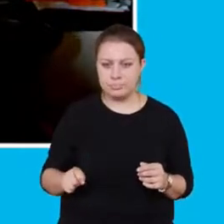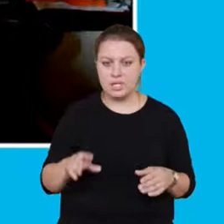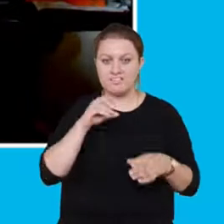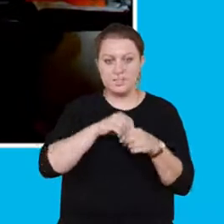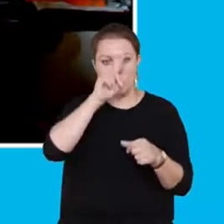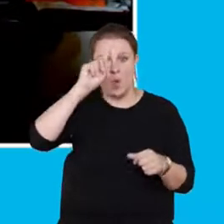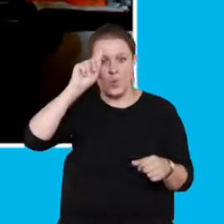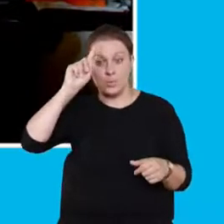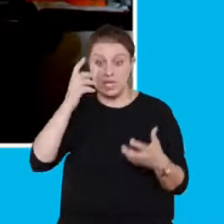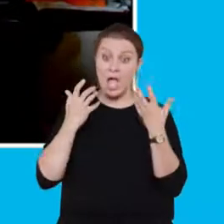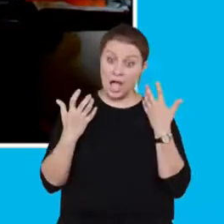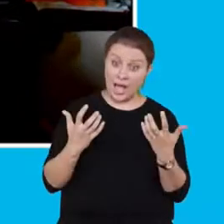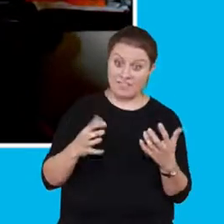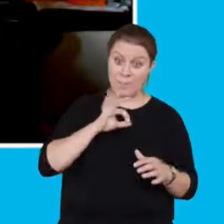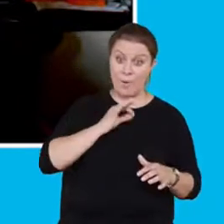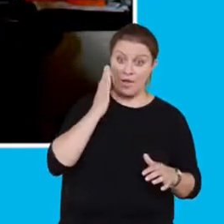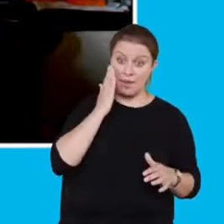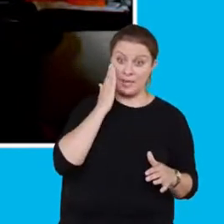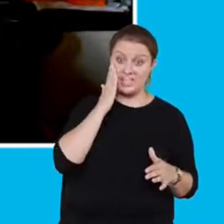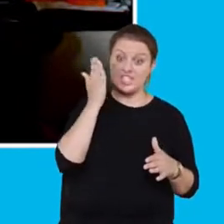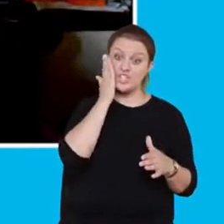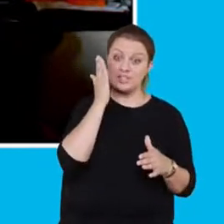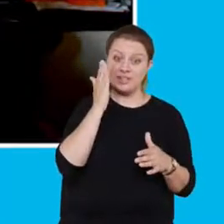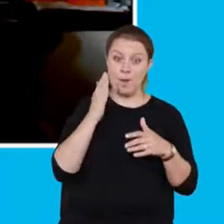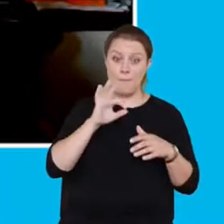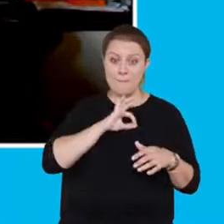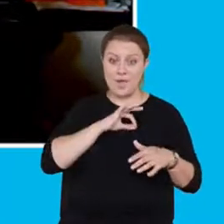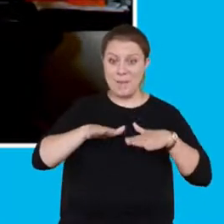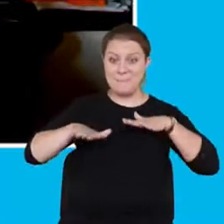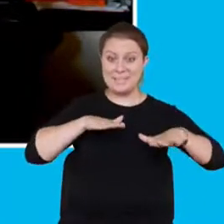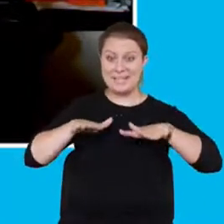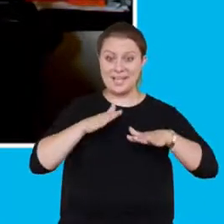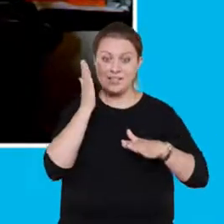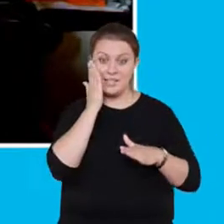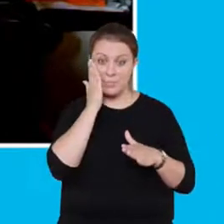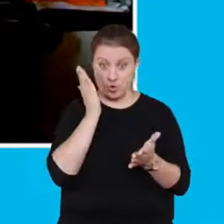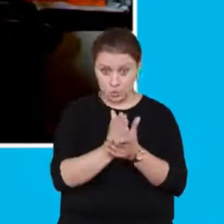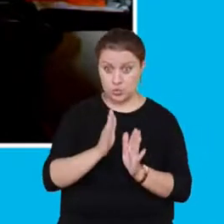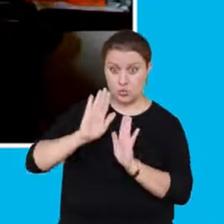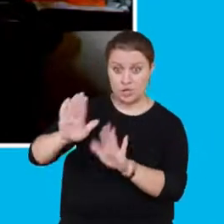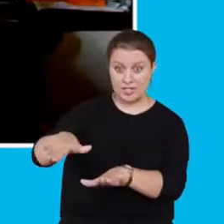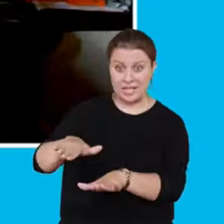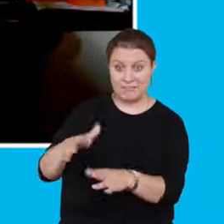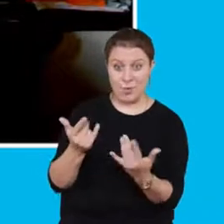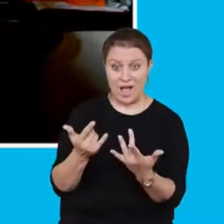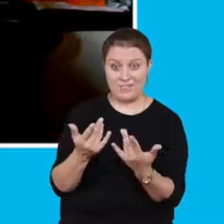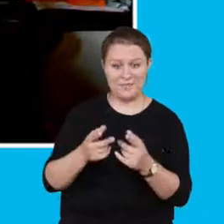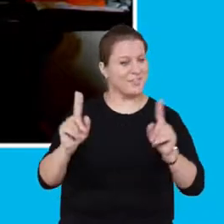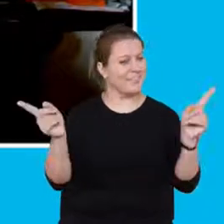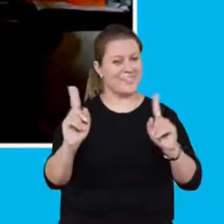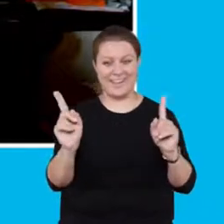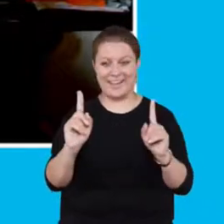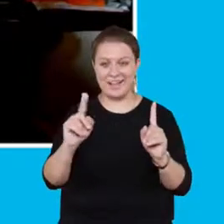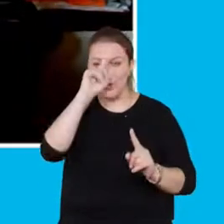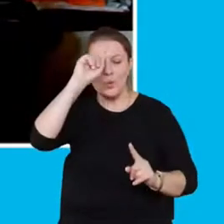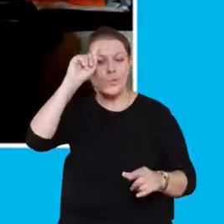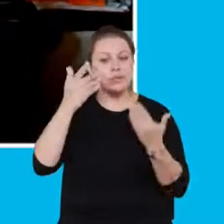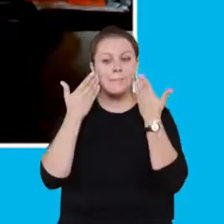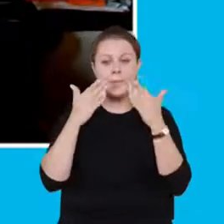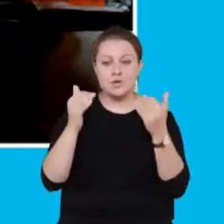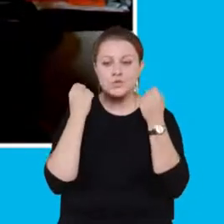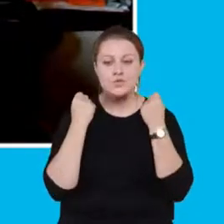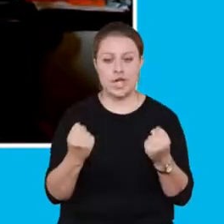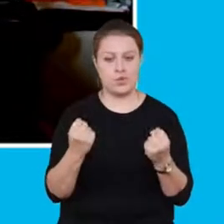porzucają swoje miejsca zamieszkania, idą na niepewne, prawda? To wymagało hekatomby II wojny światowej, żeby w ogóle